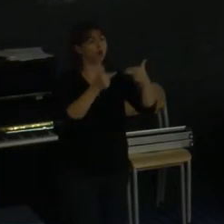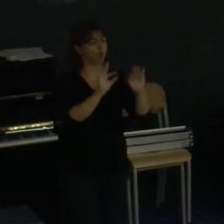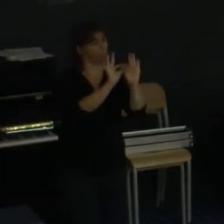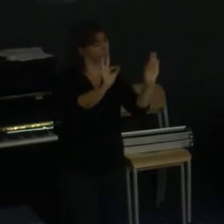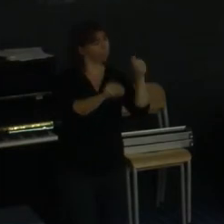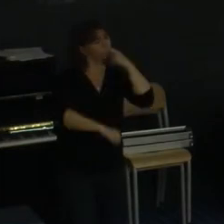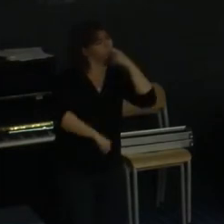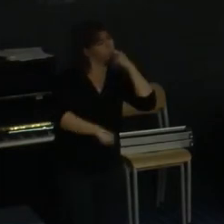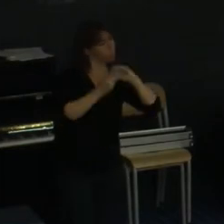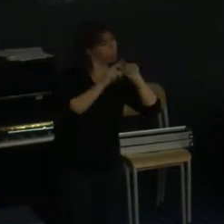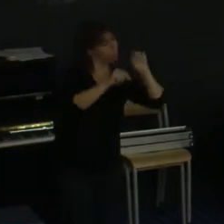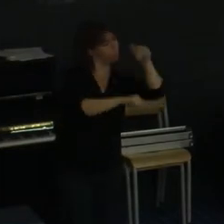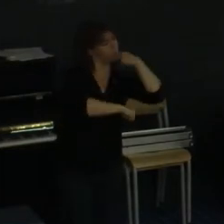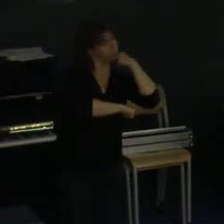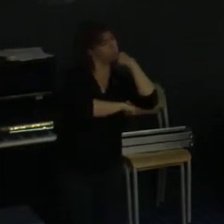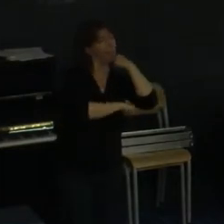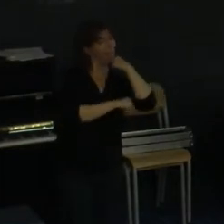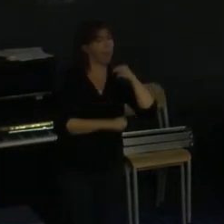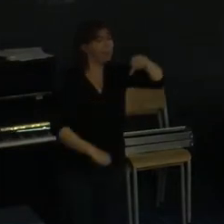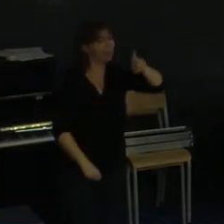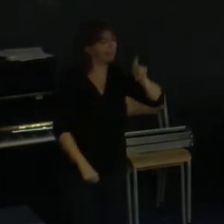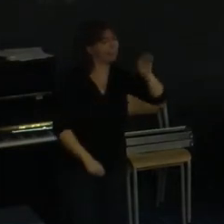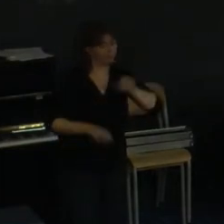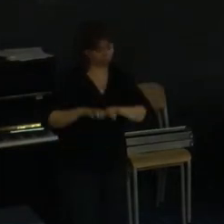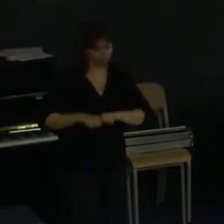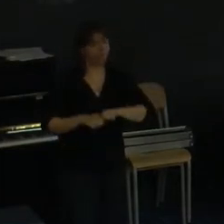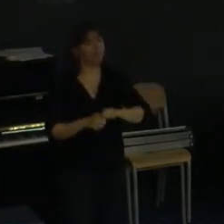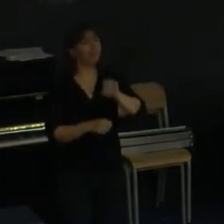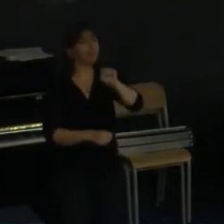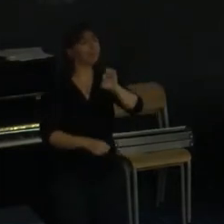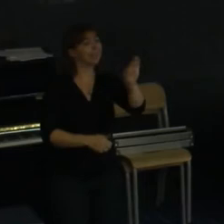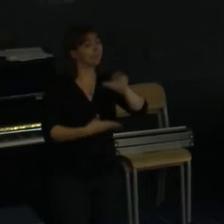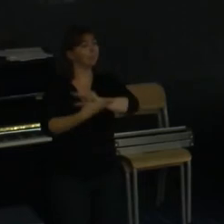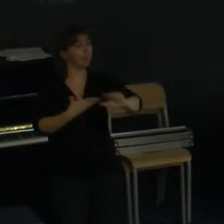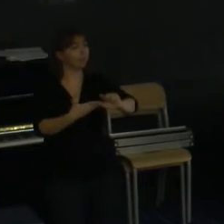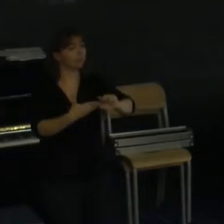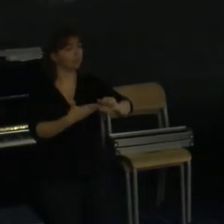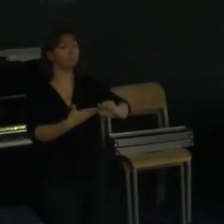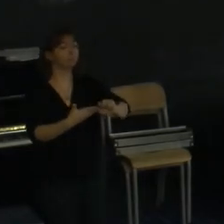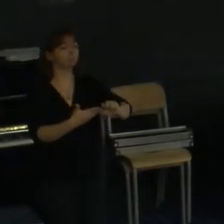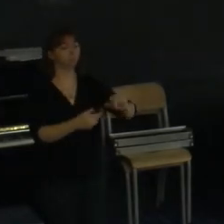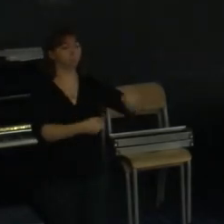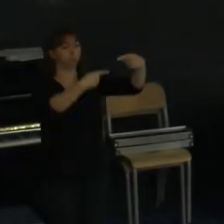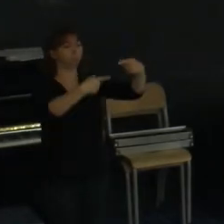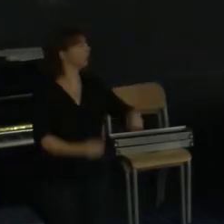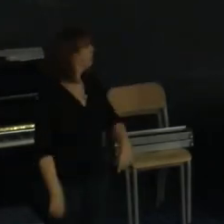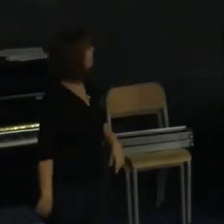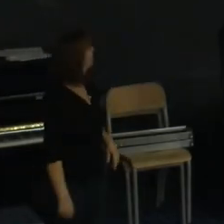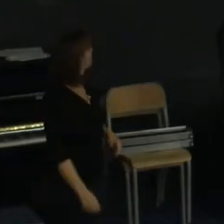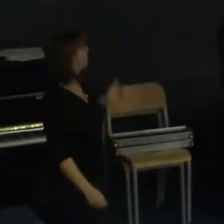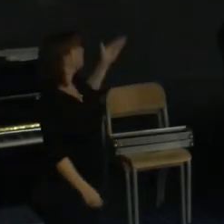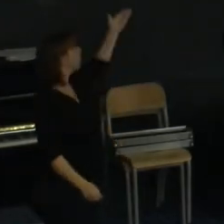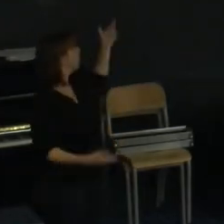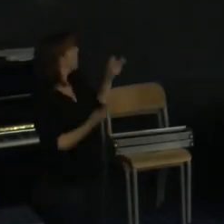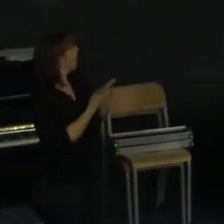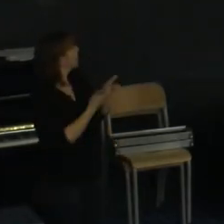soit, et donc on va simplement mettre pdb setTrace. Donc on l'importe, et voilà. Ici, je donne un petit exemple avec mon